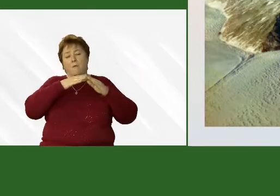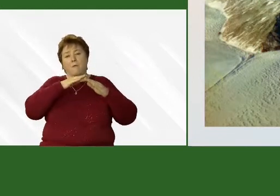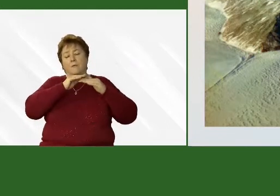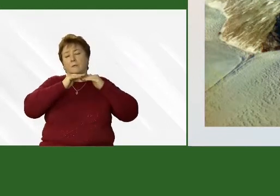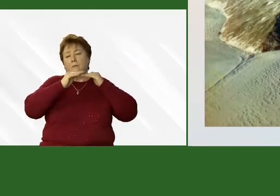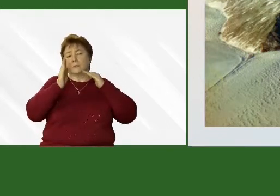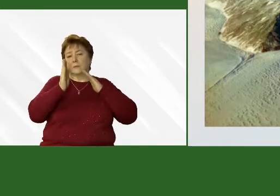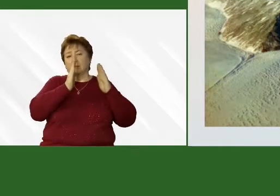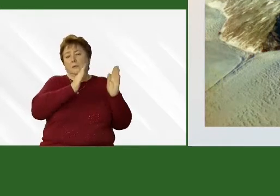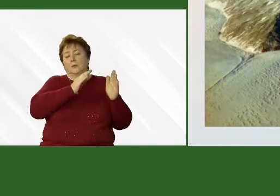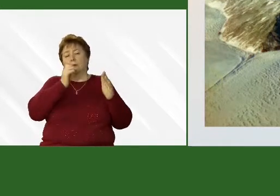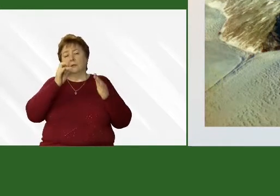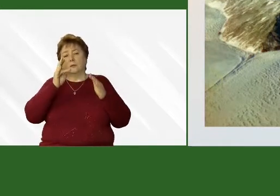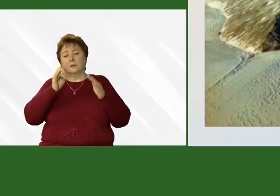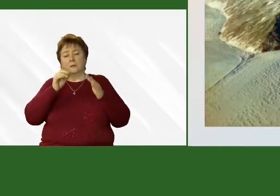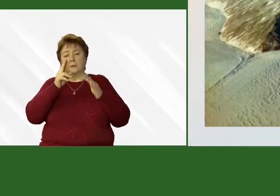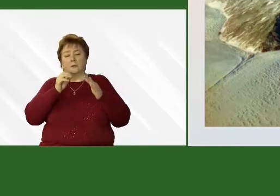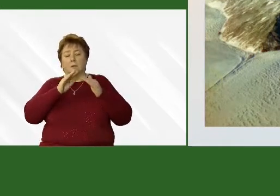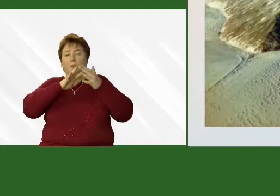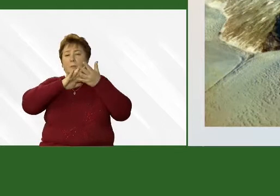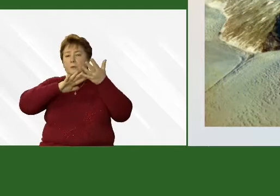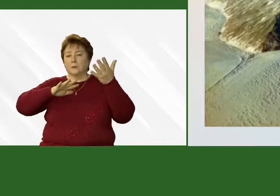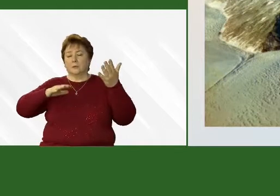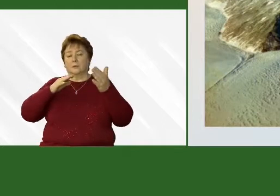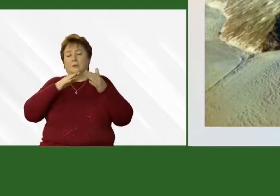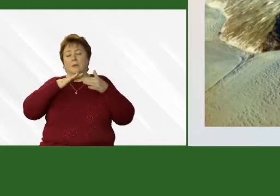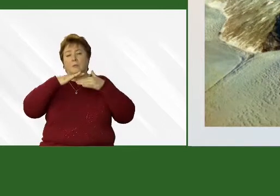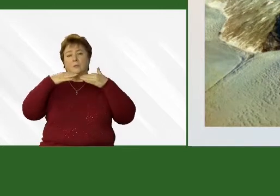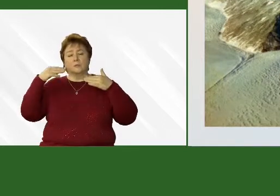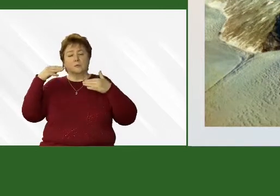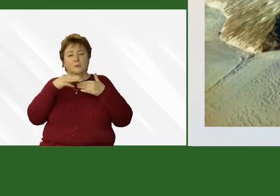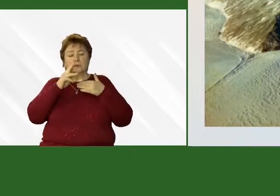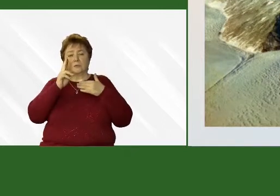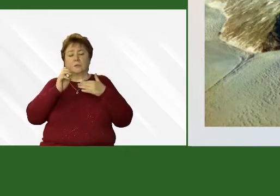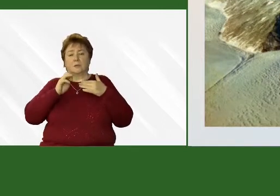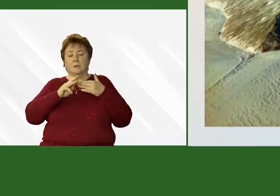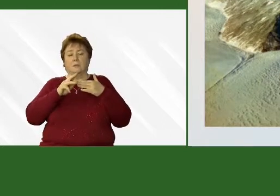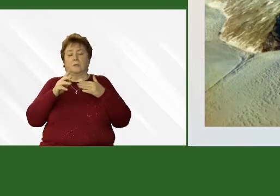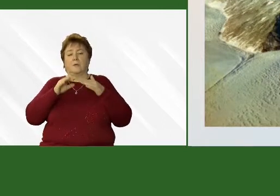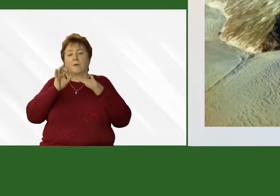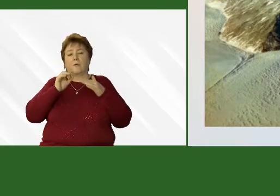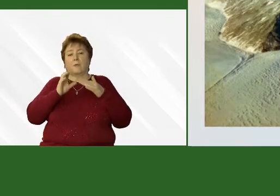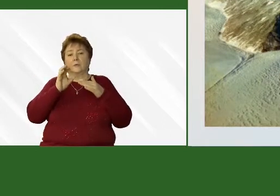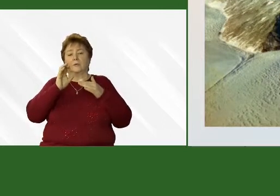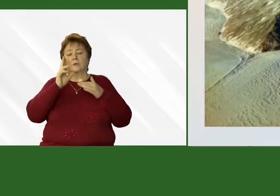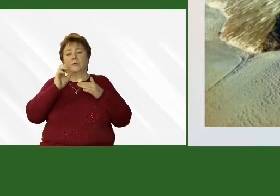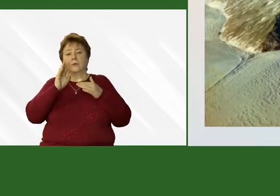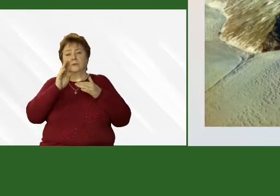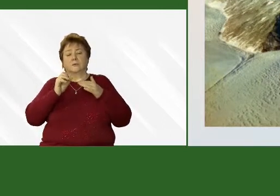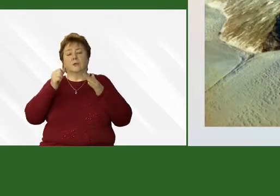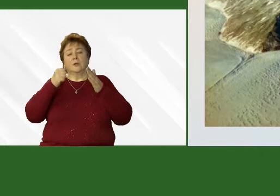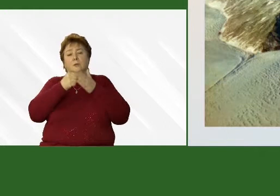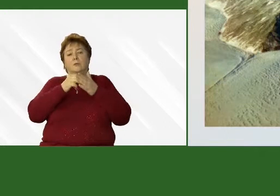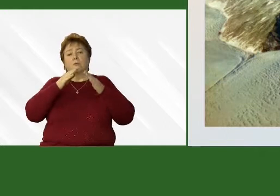система хребтов в Антарктиде, протянувшаяся на несколько тысяч километров от земли Котса до мыса